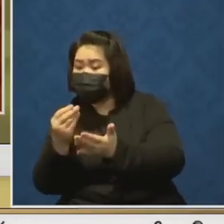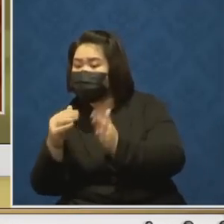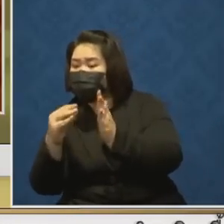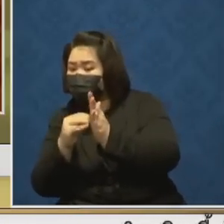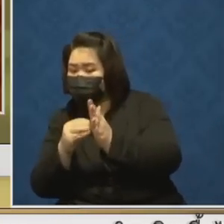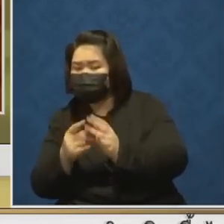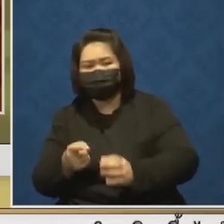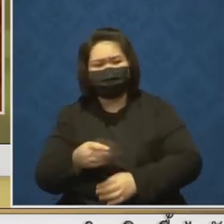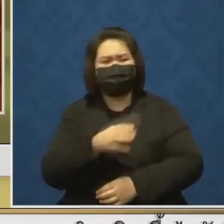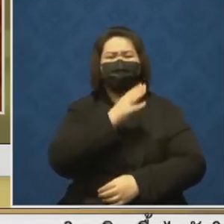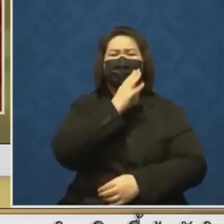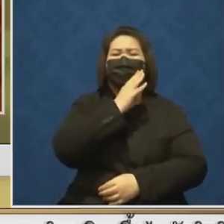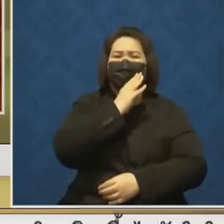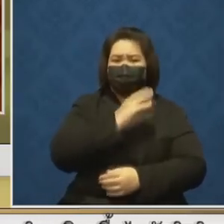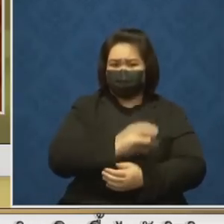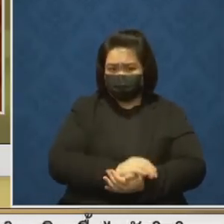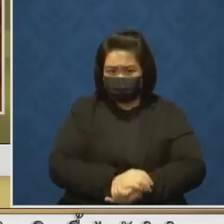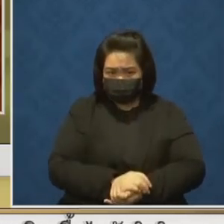มนพรอมมาก